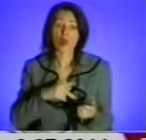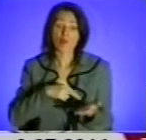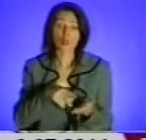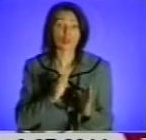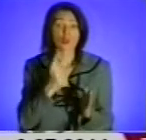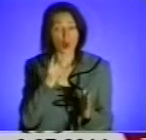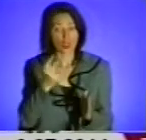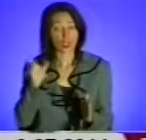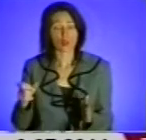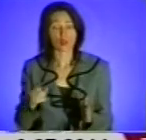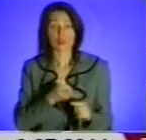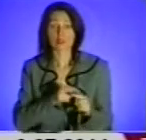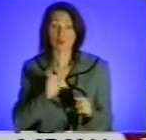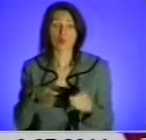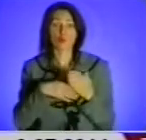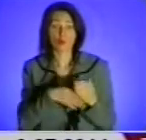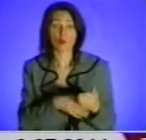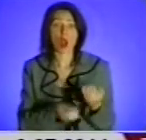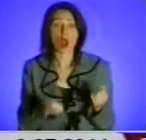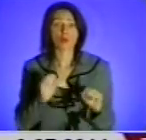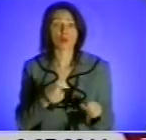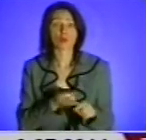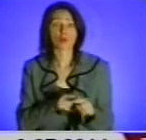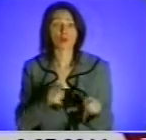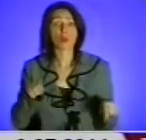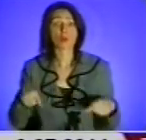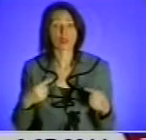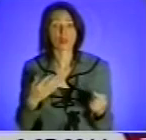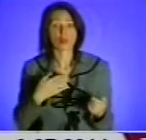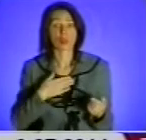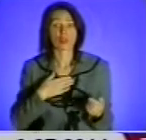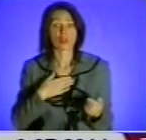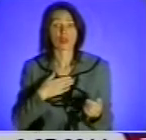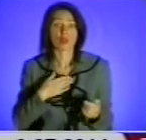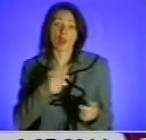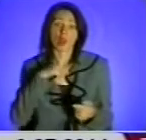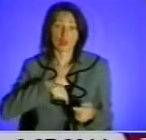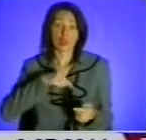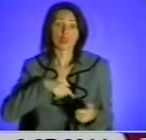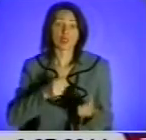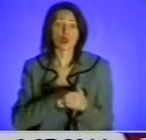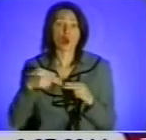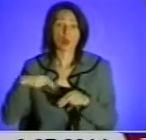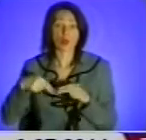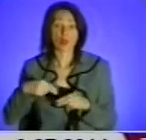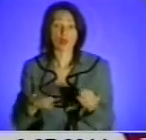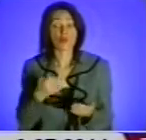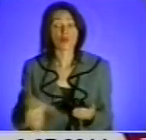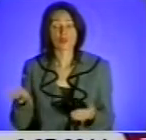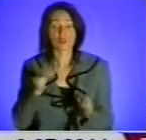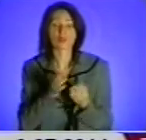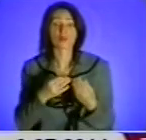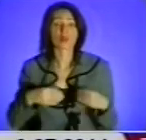Це була б суттєва допомога. Можливо, це підняло наш, скажімо, такий патріотичний більш настрій до праці, якщо всім зібратися і можна